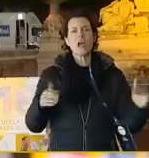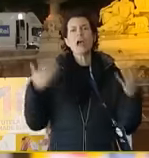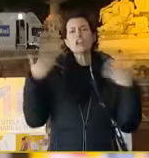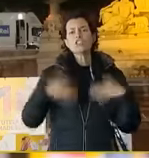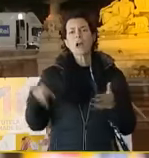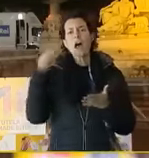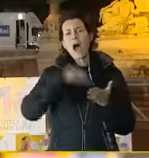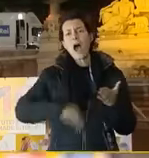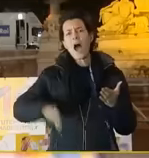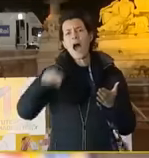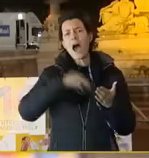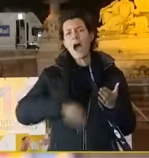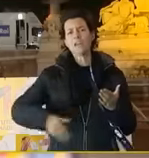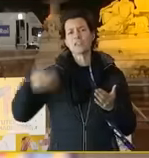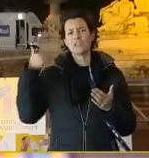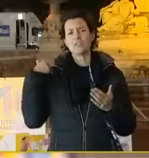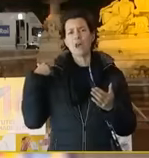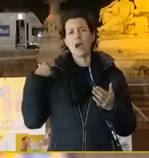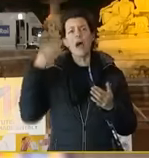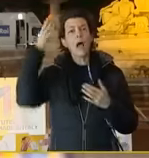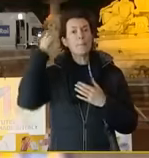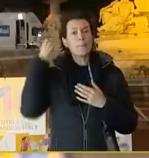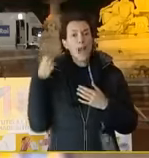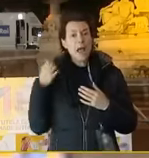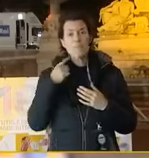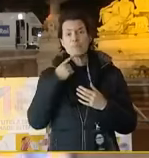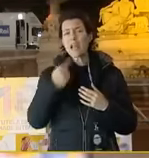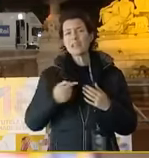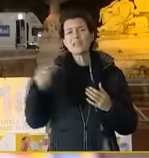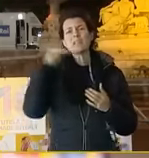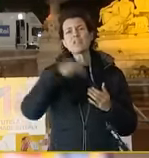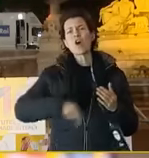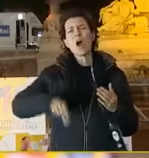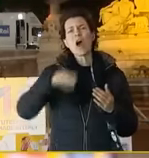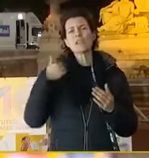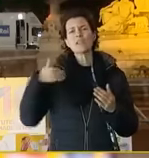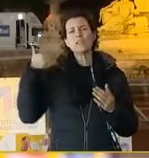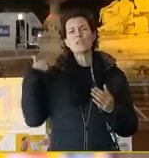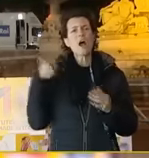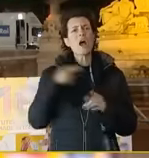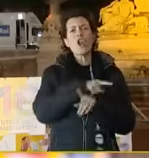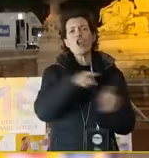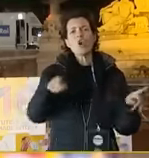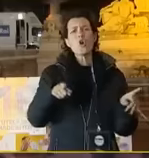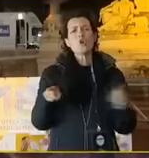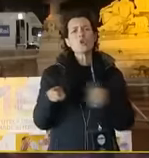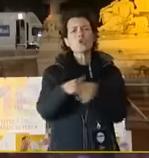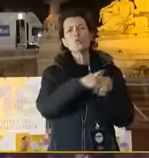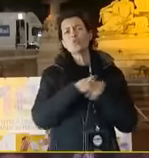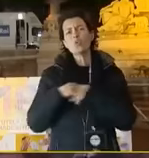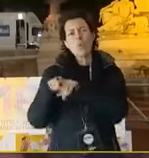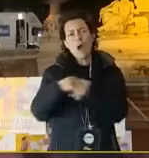Beppe lo diceva già tanti anni fa, sono la stessa cosa.